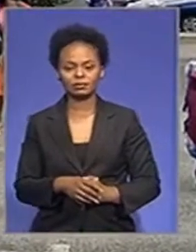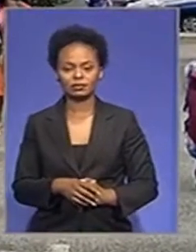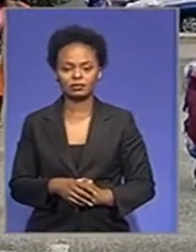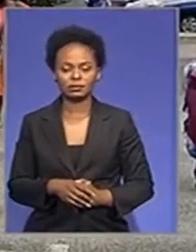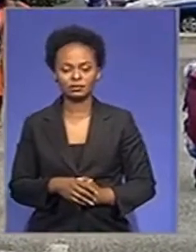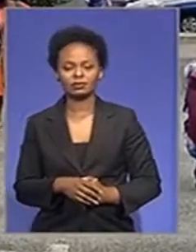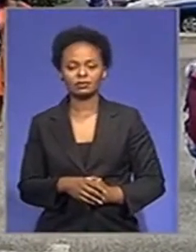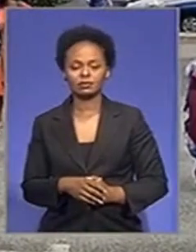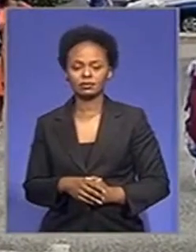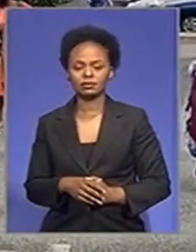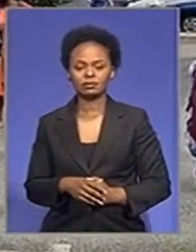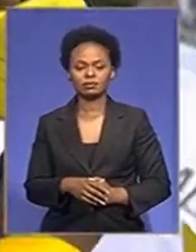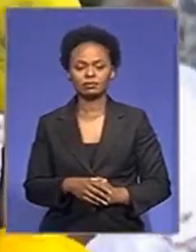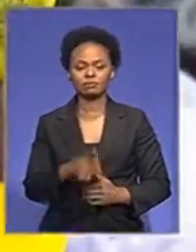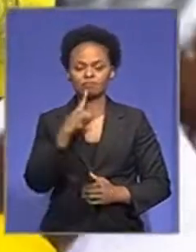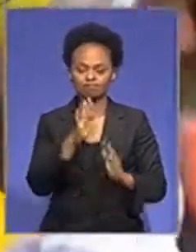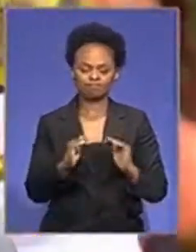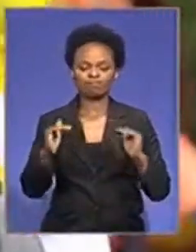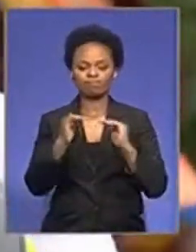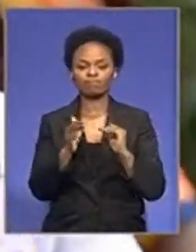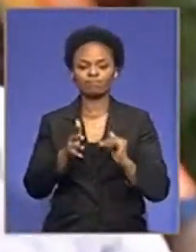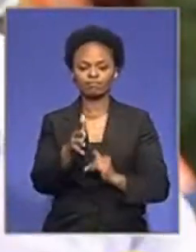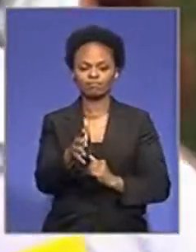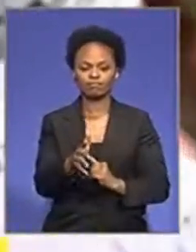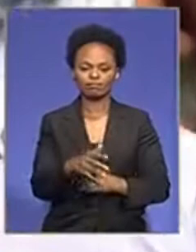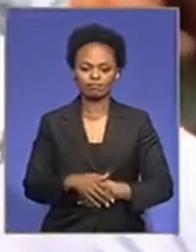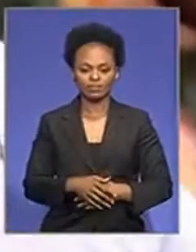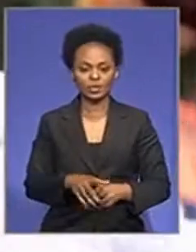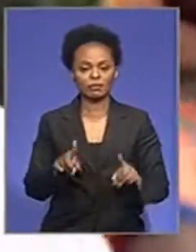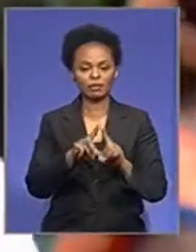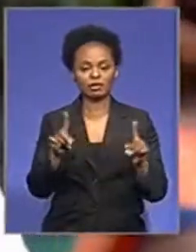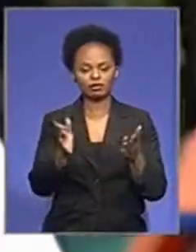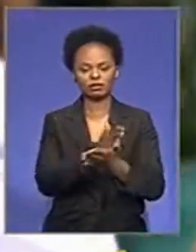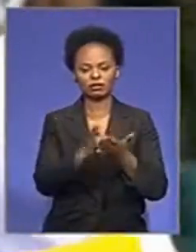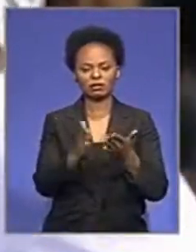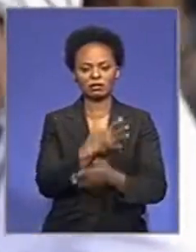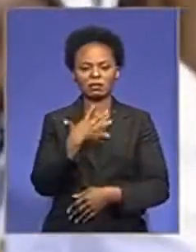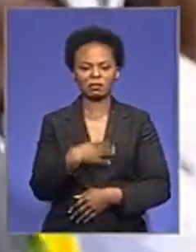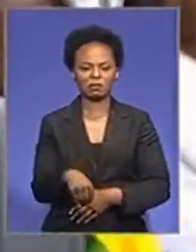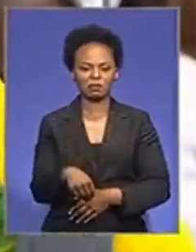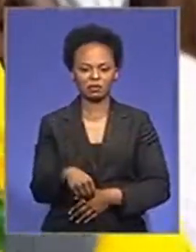ba nyaka go bona toka e phethega eupša ba bangwe ba fela pelo.